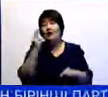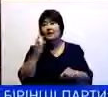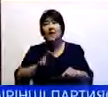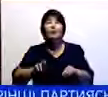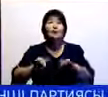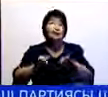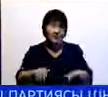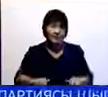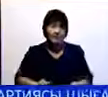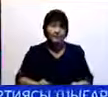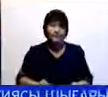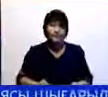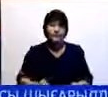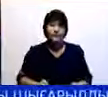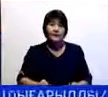ұйымдастырды.